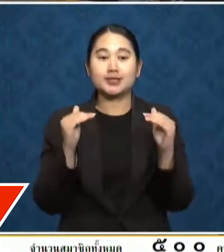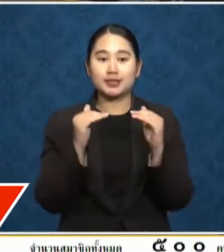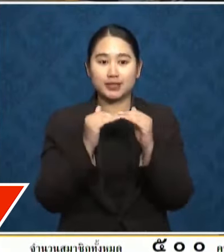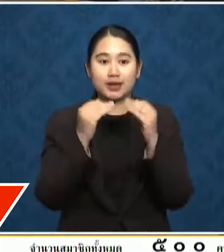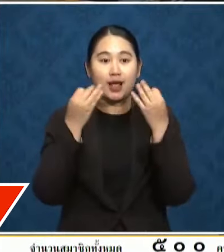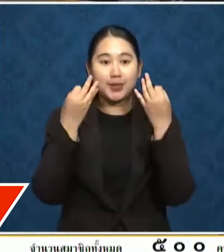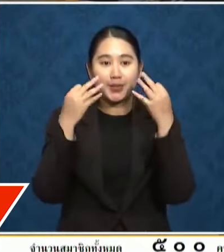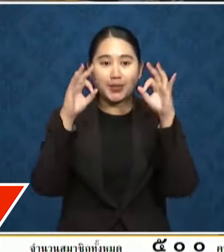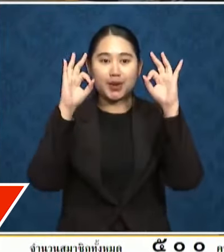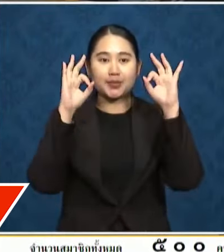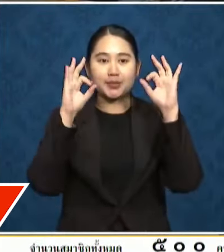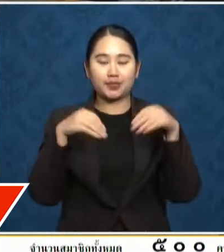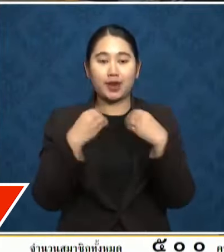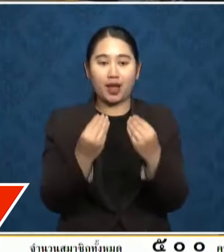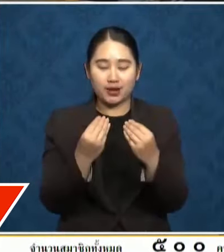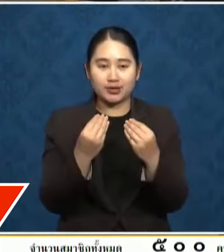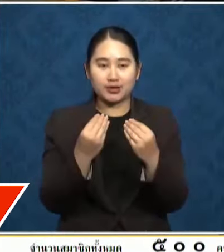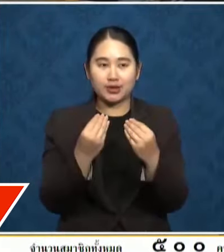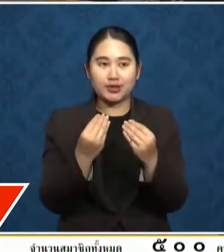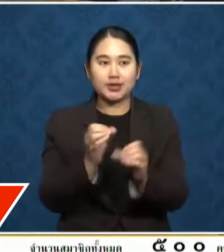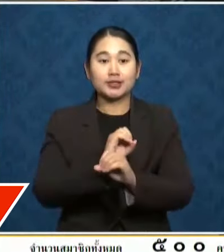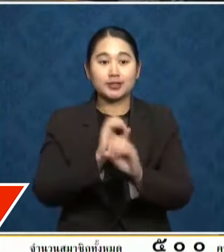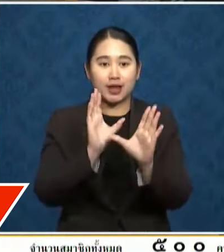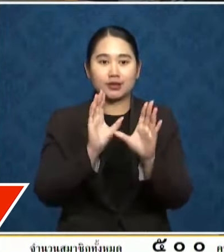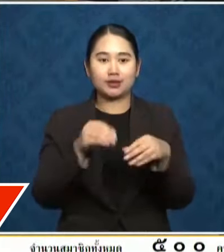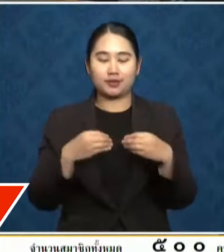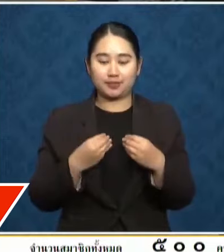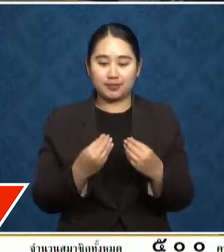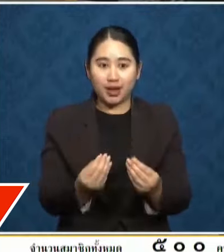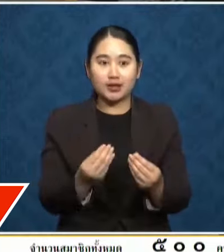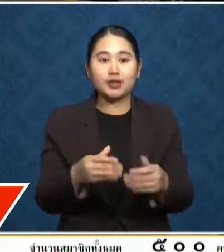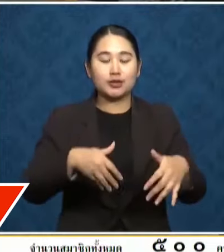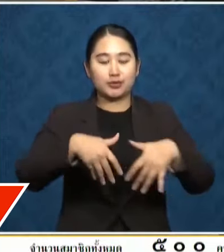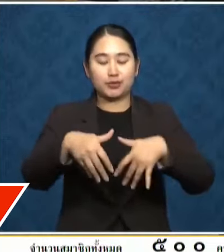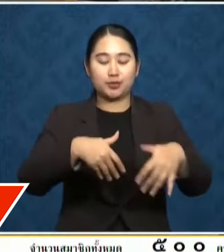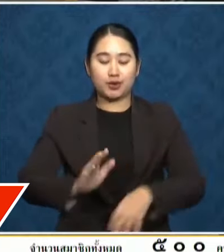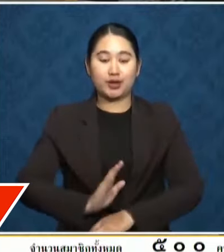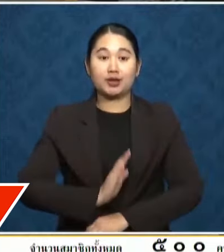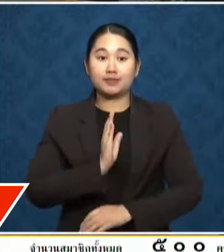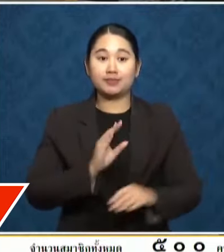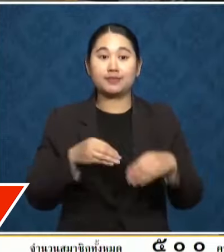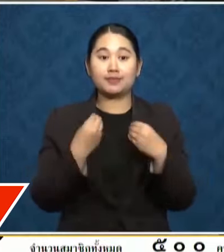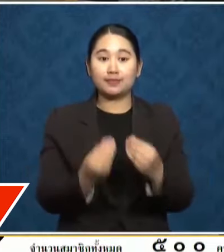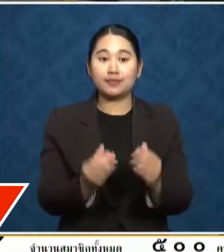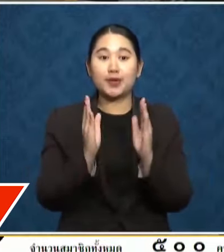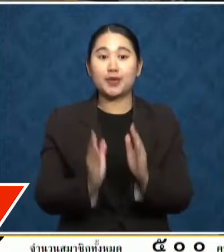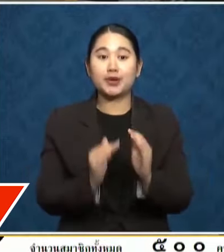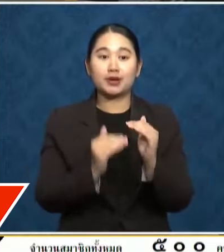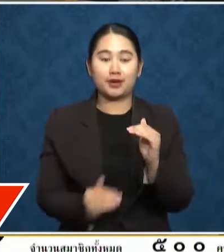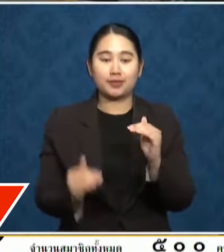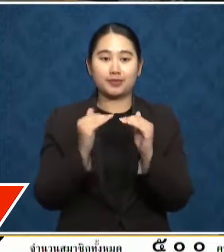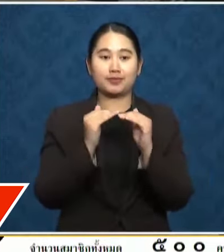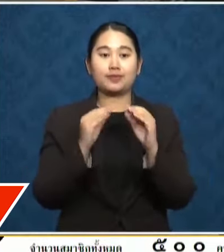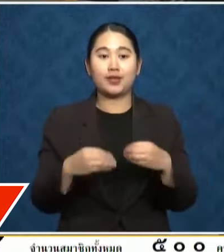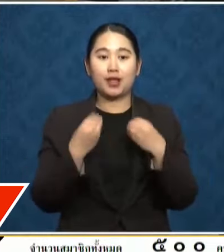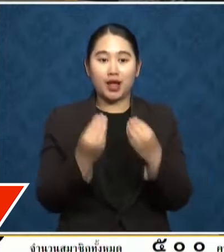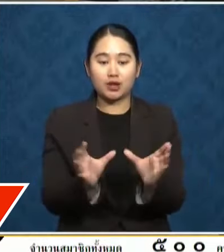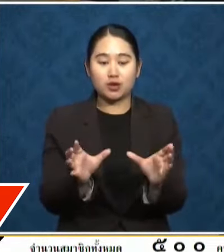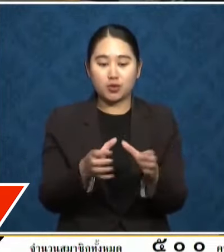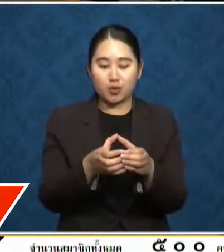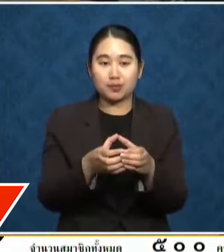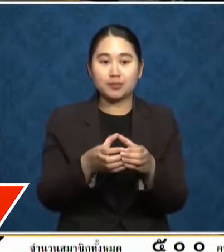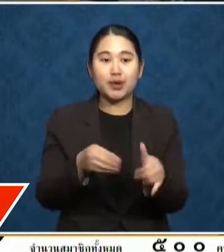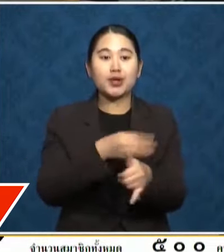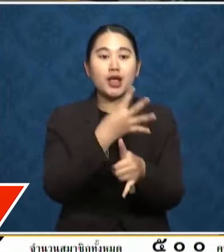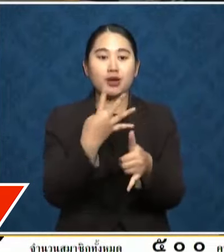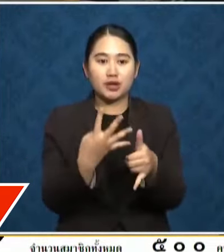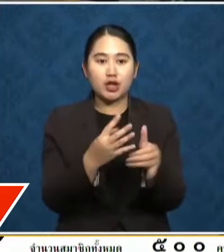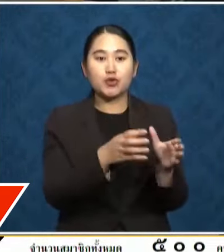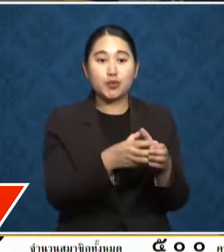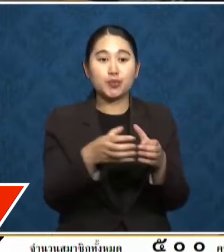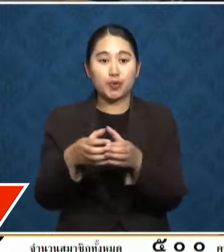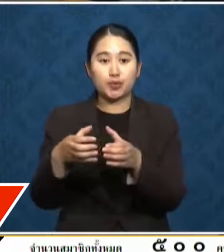ป